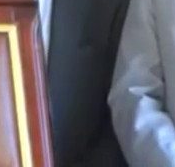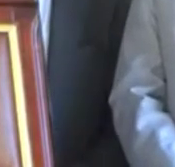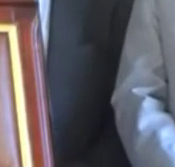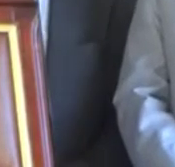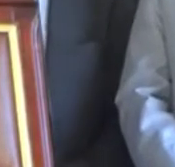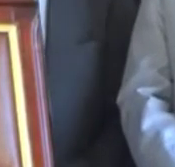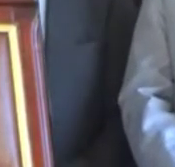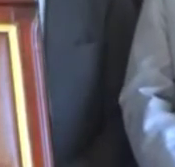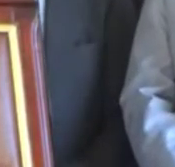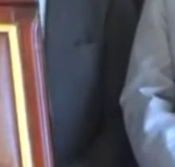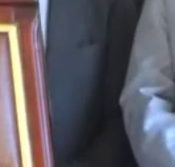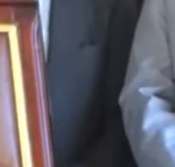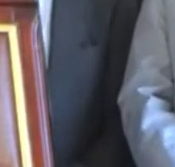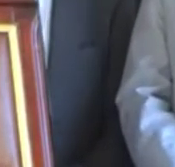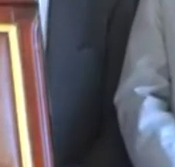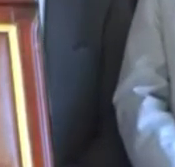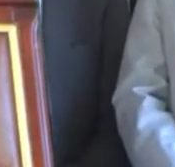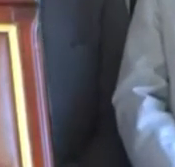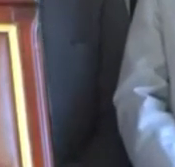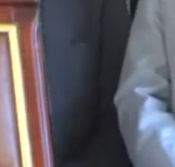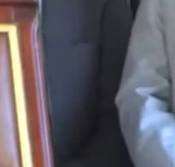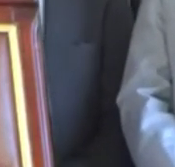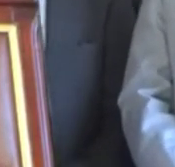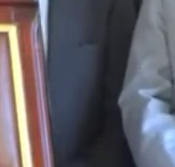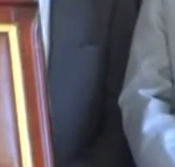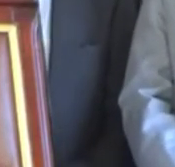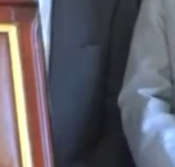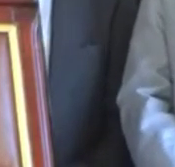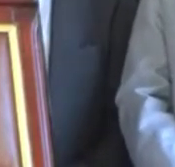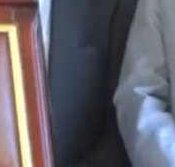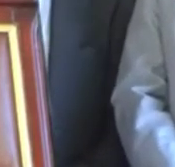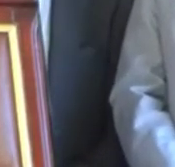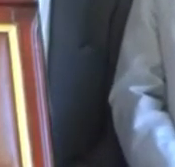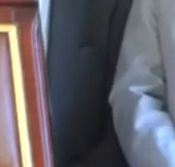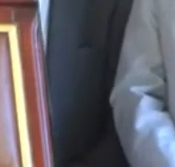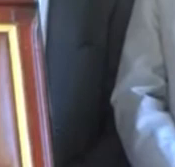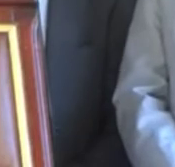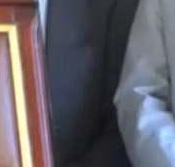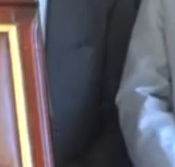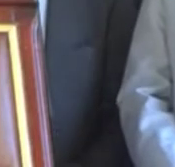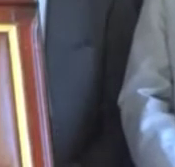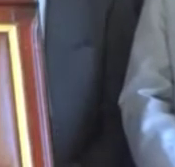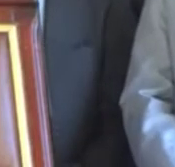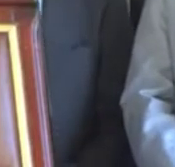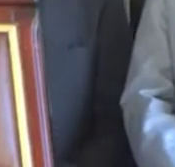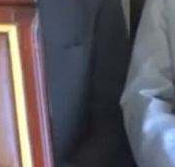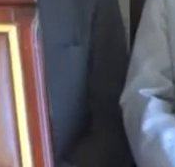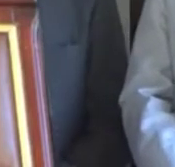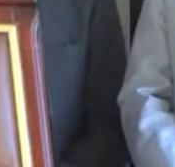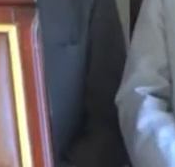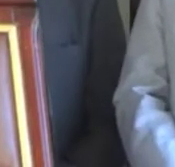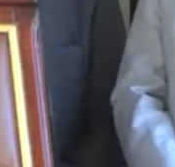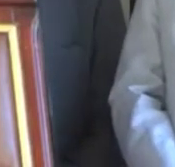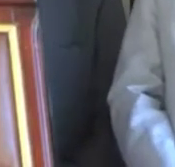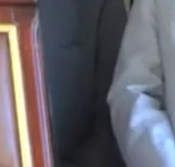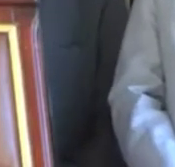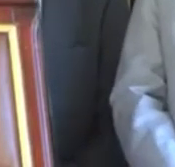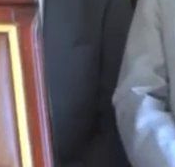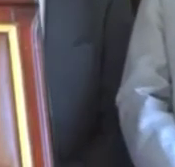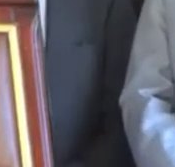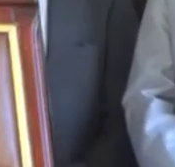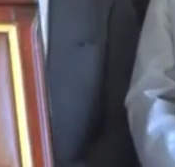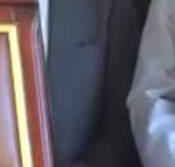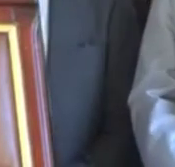4 identifications nationales, là, nous connaissons bien. Bon, condition, ça veut dire qu'il faut avoir un acte de naissance. Et c'est le plus gros problème que